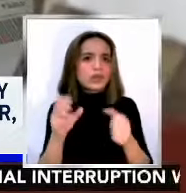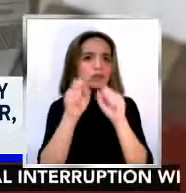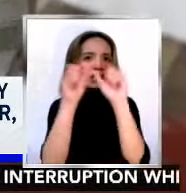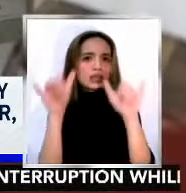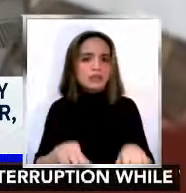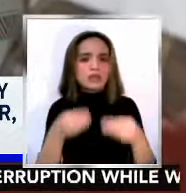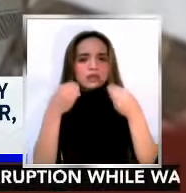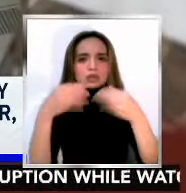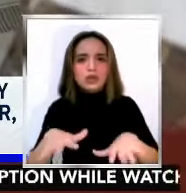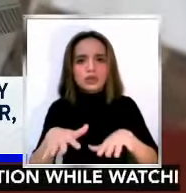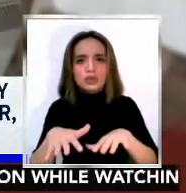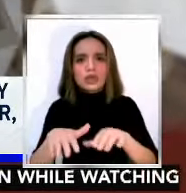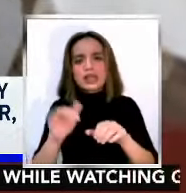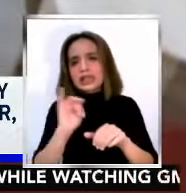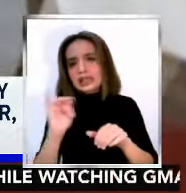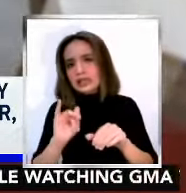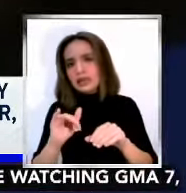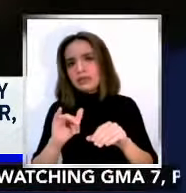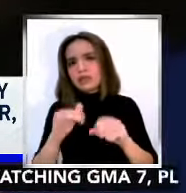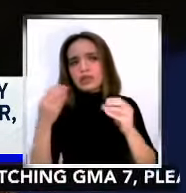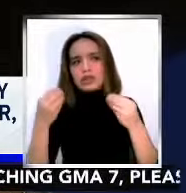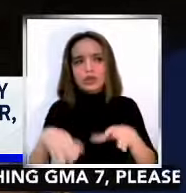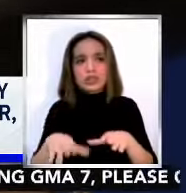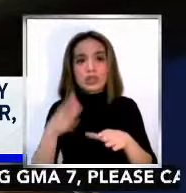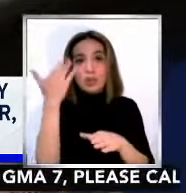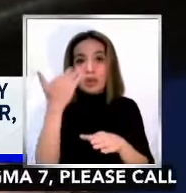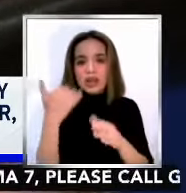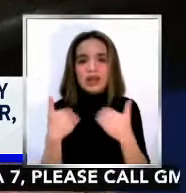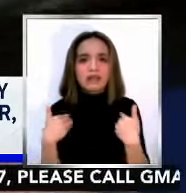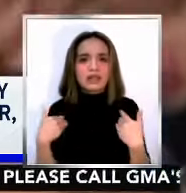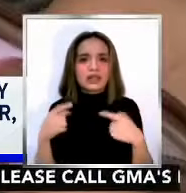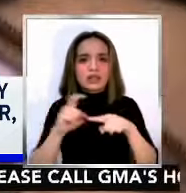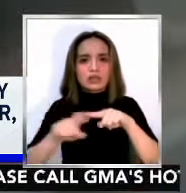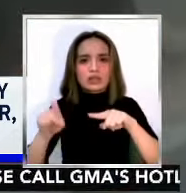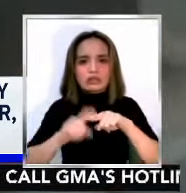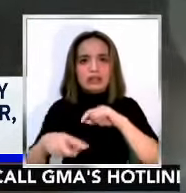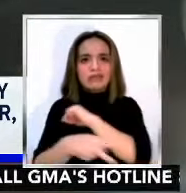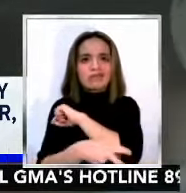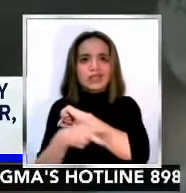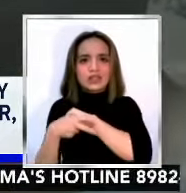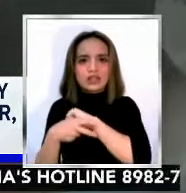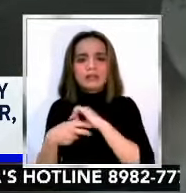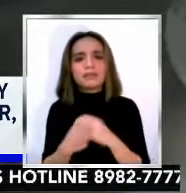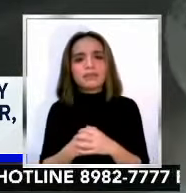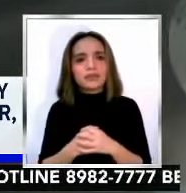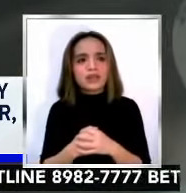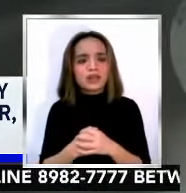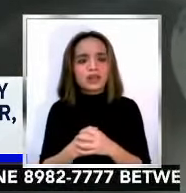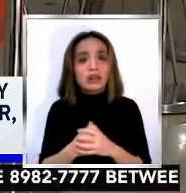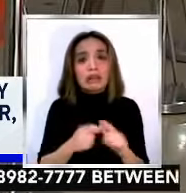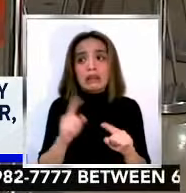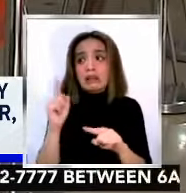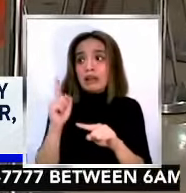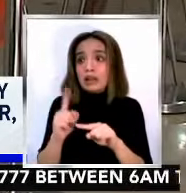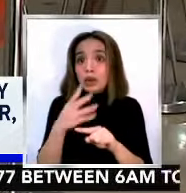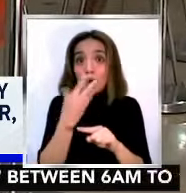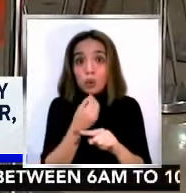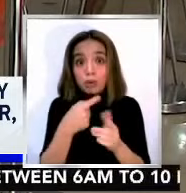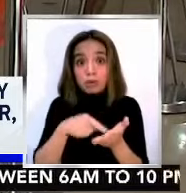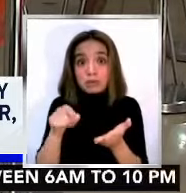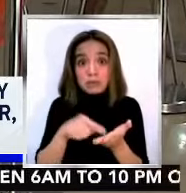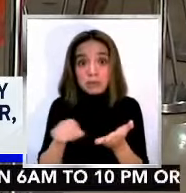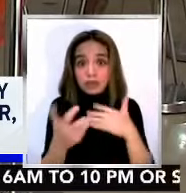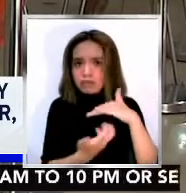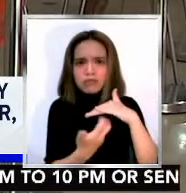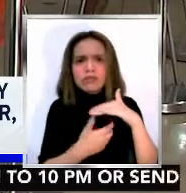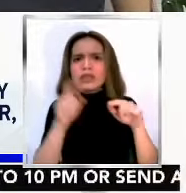nawawala sa Meralco dahil sa mga ninanakaw na kuryente. Hindi naman po pwedeng ang magbayad dito ay yung consumers kasi wala namang